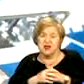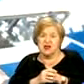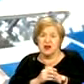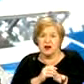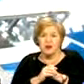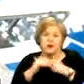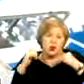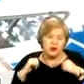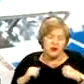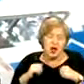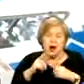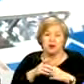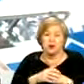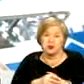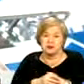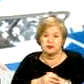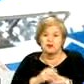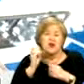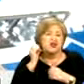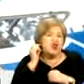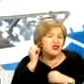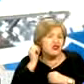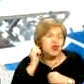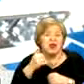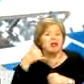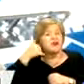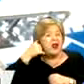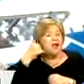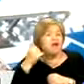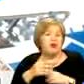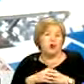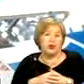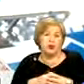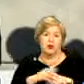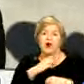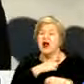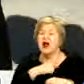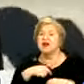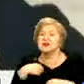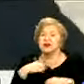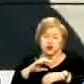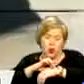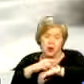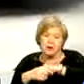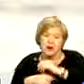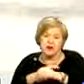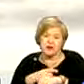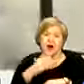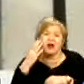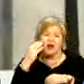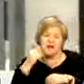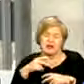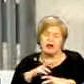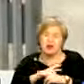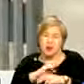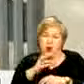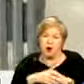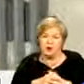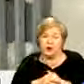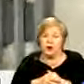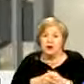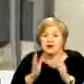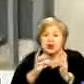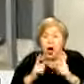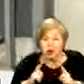momentul accidentului. Nu știu, cercelușii, telefonul, lănțișorul, brățara. Și de la justiție ne-aș putea să-și facă